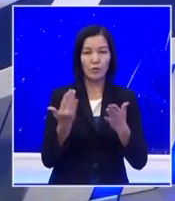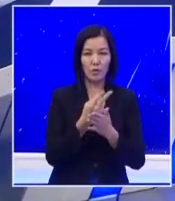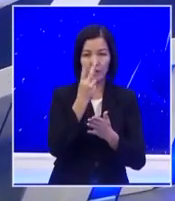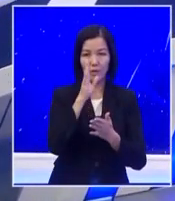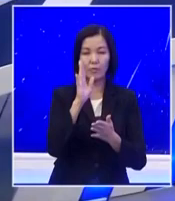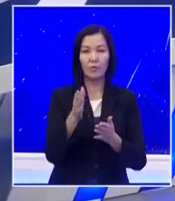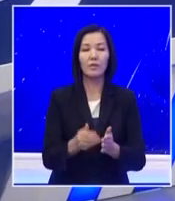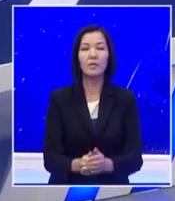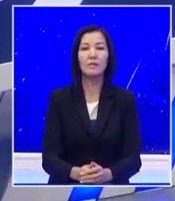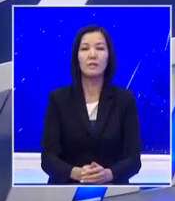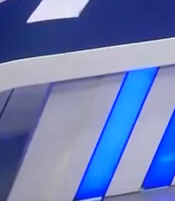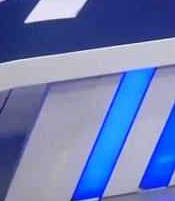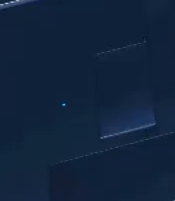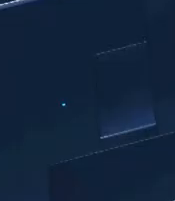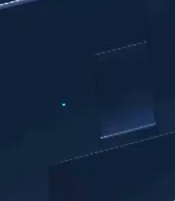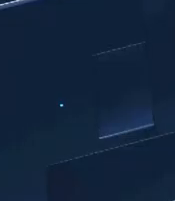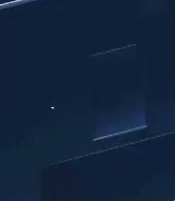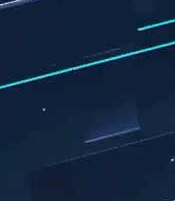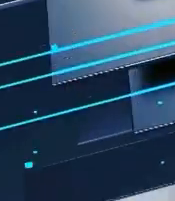көрермен, бүгін көретіндеріңіз.